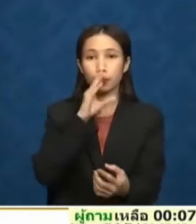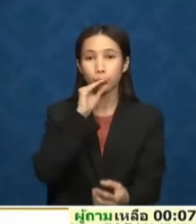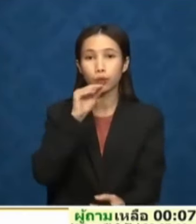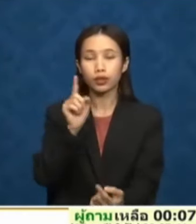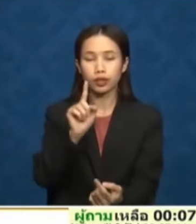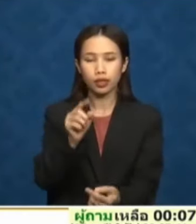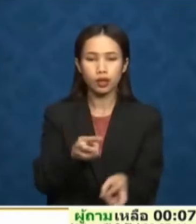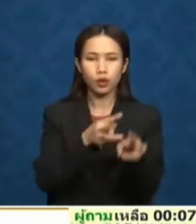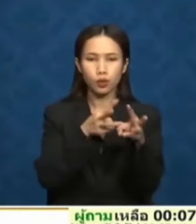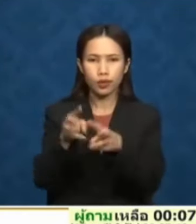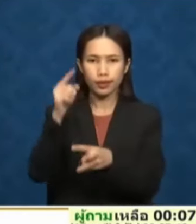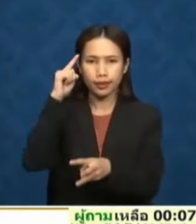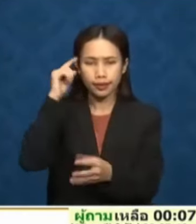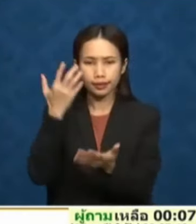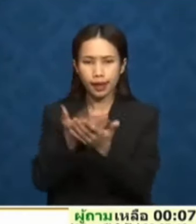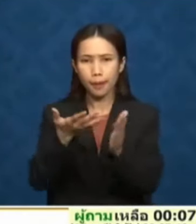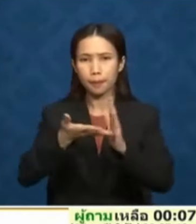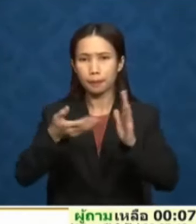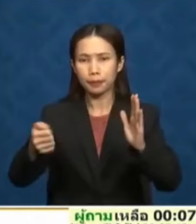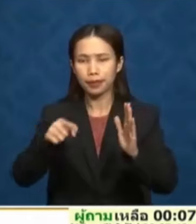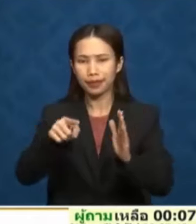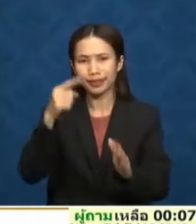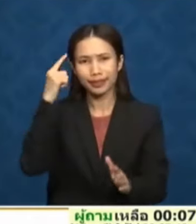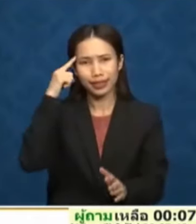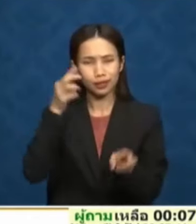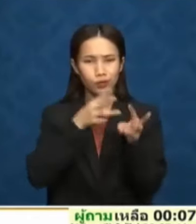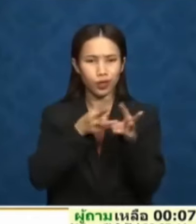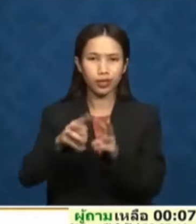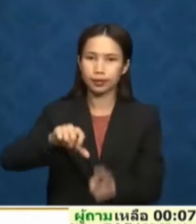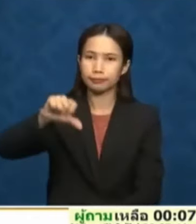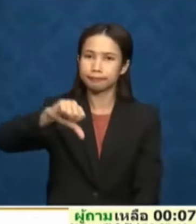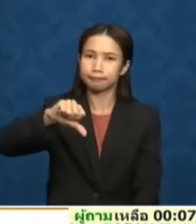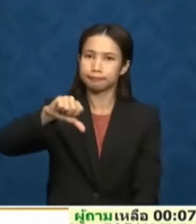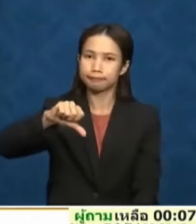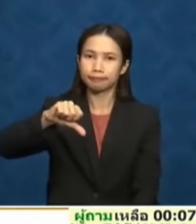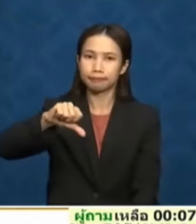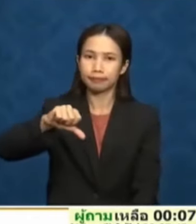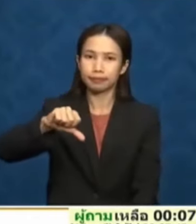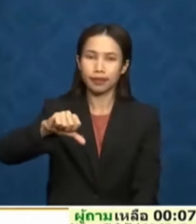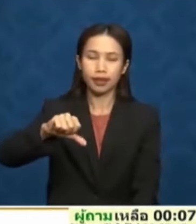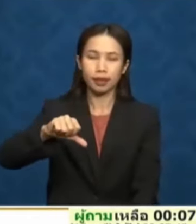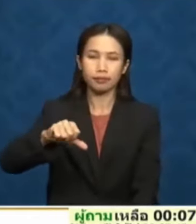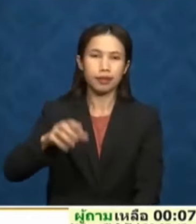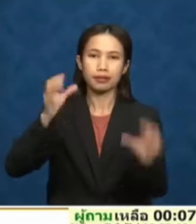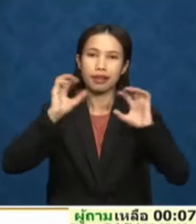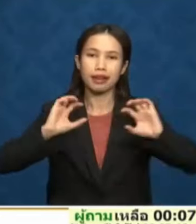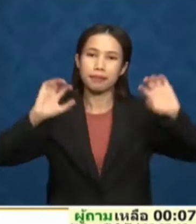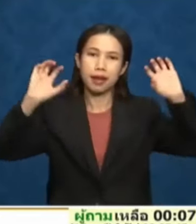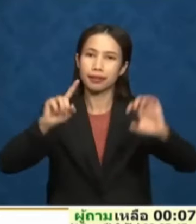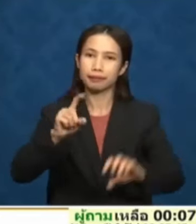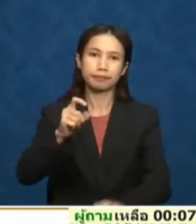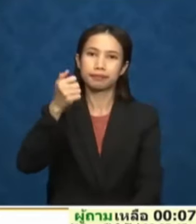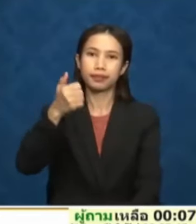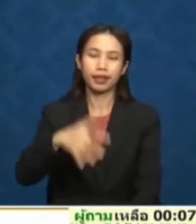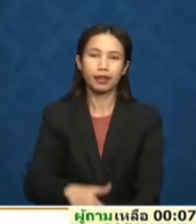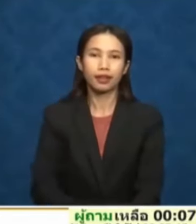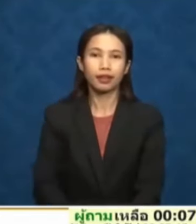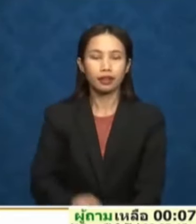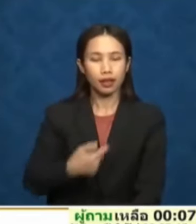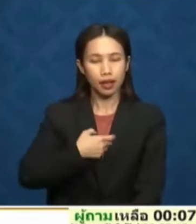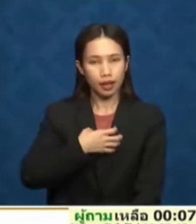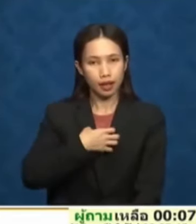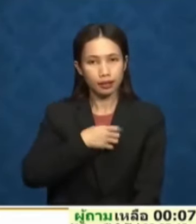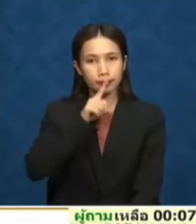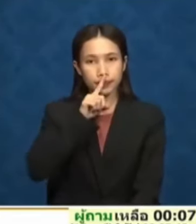วิธีคิดการเบิกจ่ายแบบนี้เป็นวิธีแย่มากมันไม่สมควรเป็นรัฐบาลดิฉันจึงขอสอบ